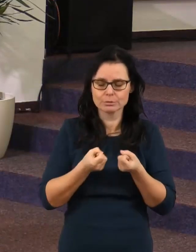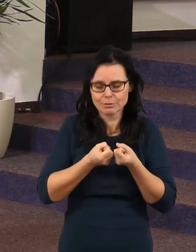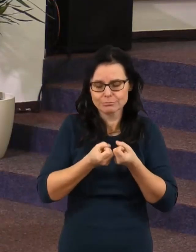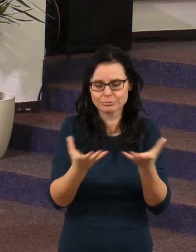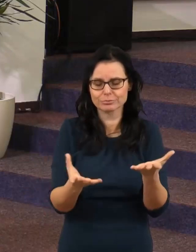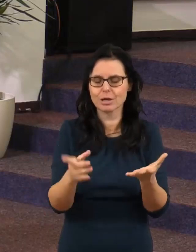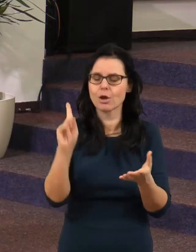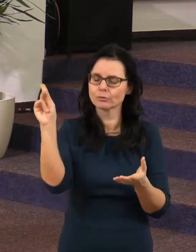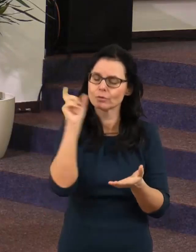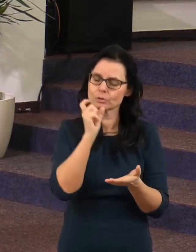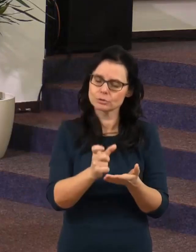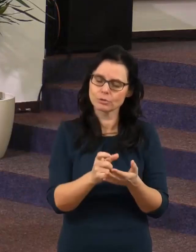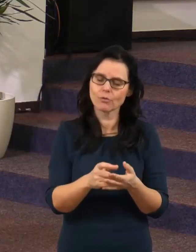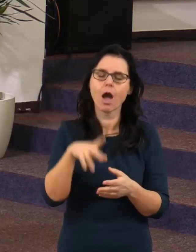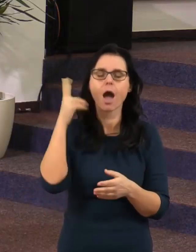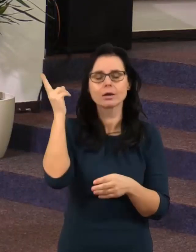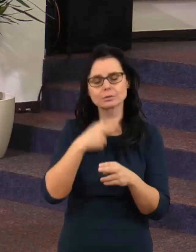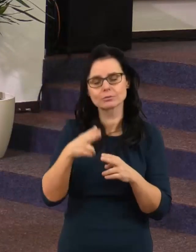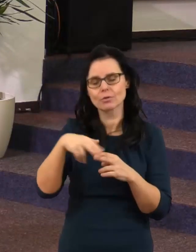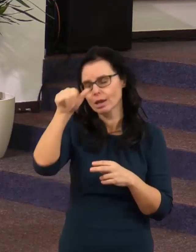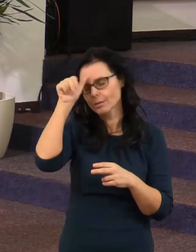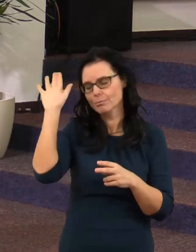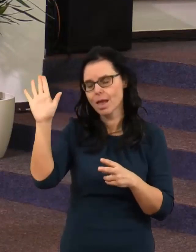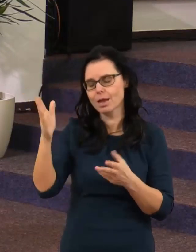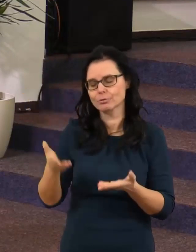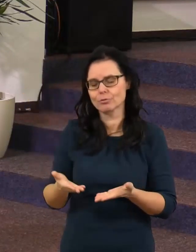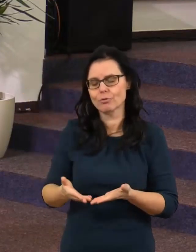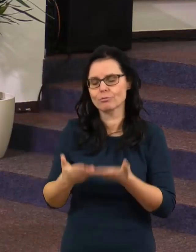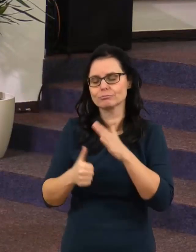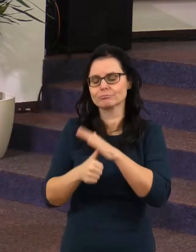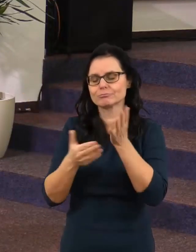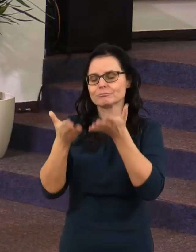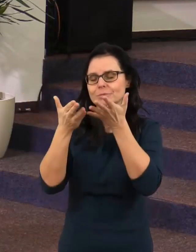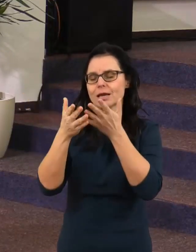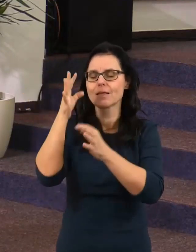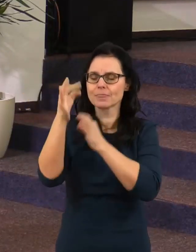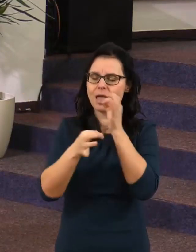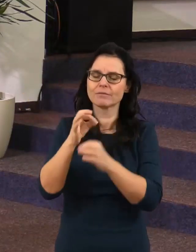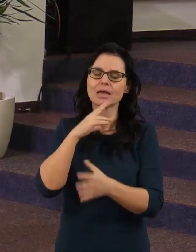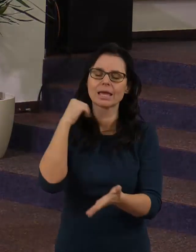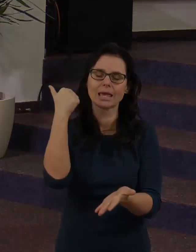slovo. Buď tvé jméno ve všem vyvýšeno až na věky. Amen.